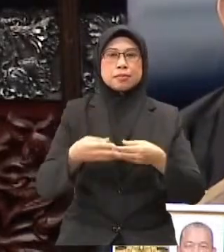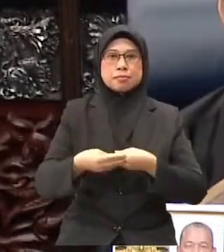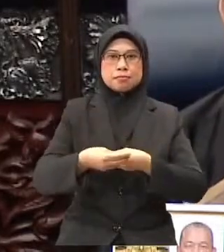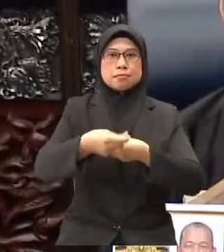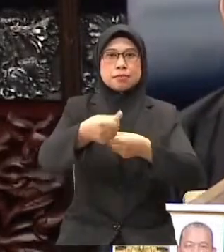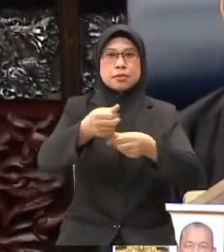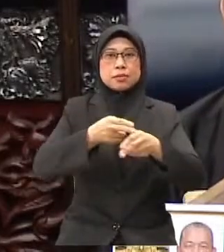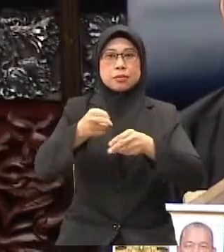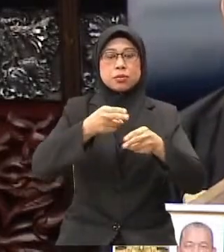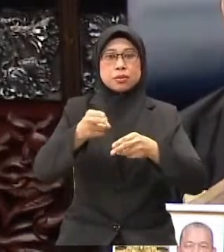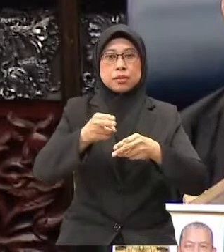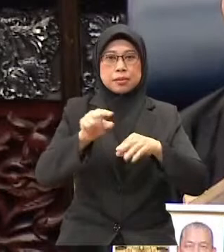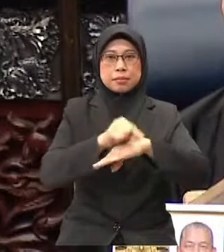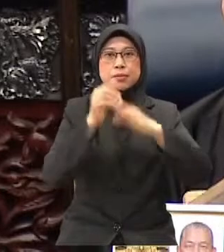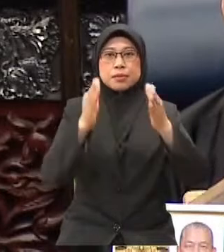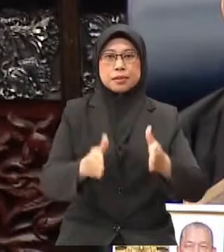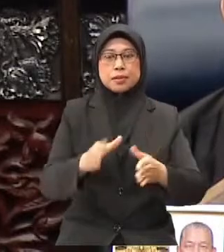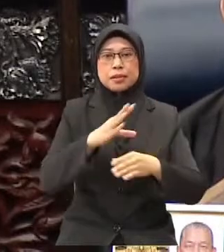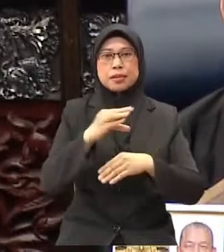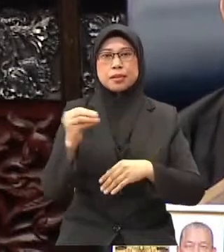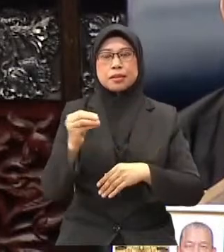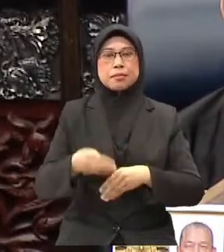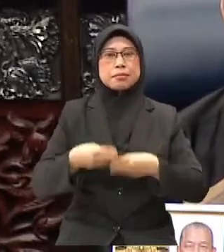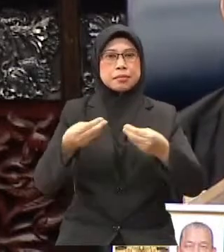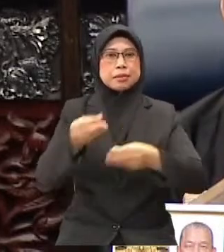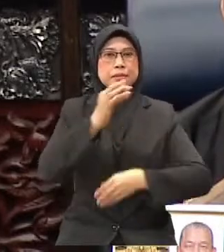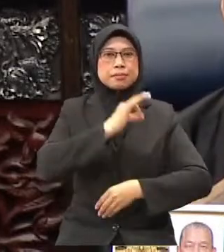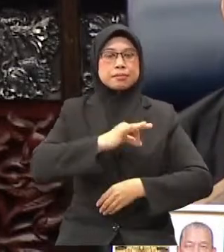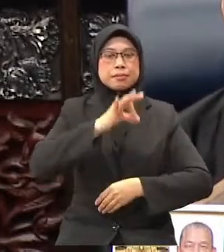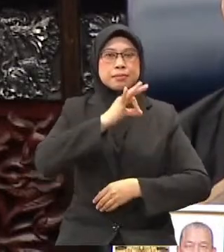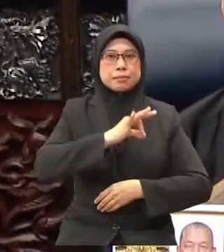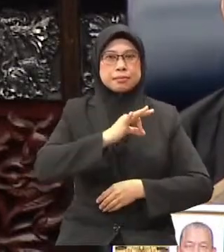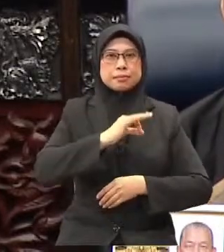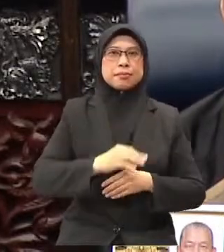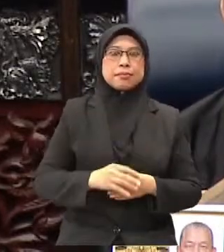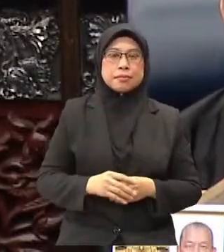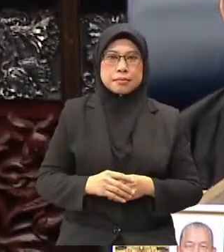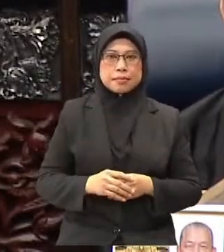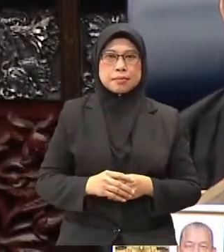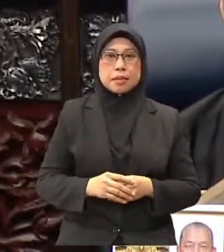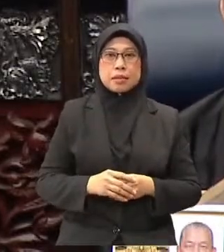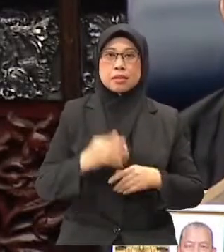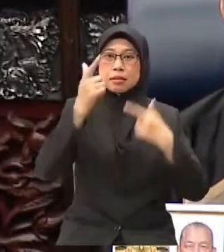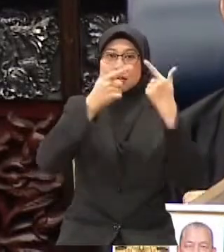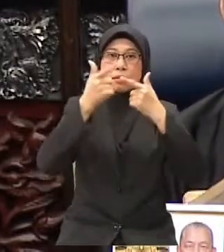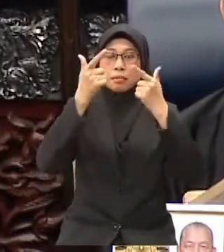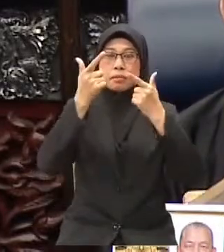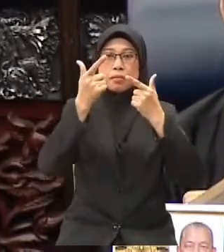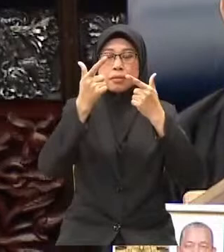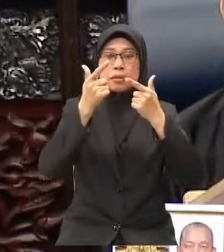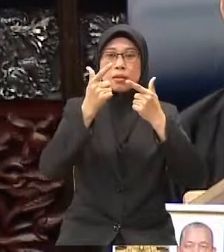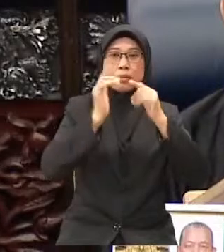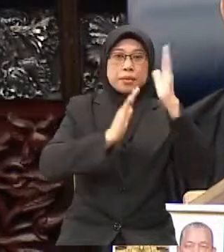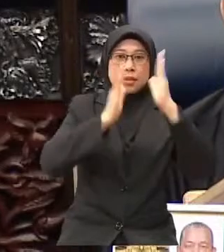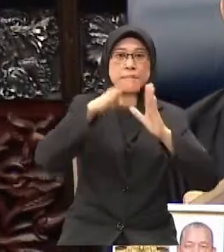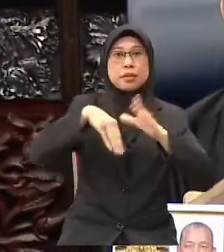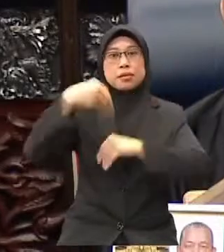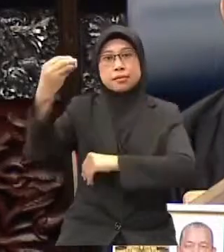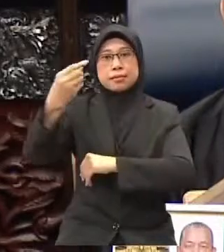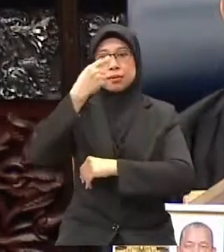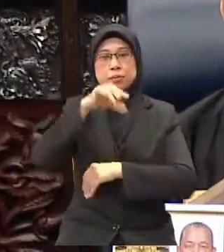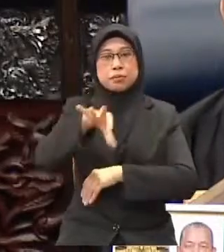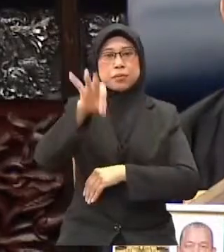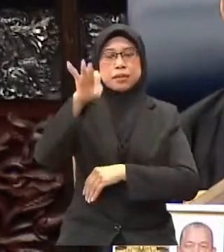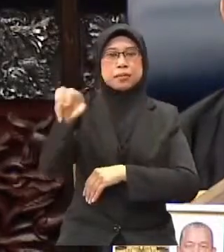pengguna harian tetapi juga memberikan insentif kepada pengunjung dari dalam ataupun luar negara untuk memilih kan awam